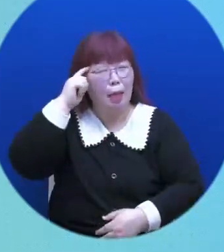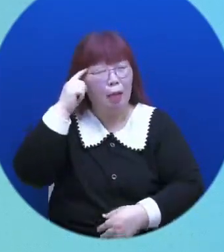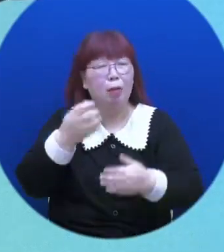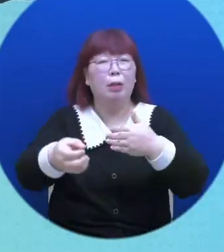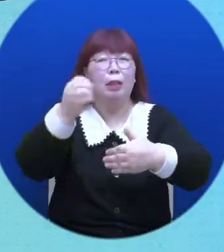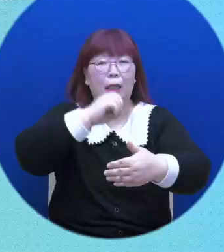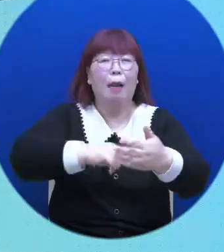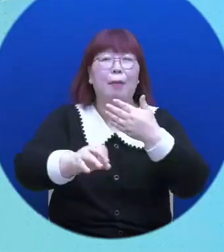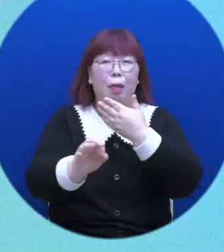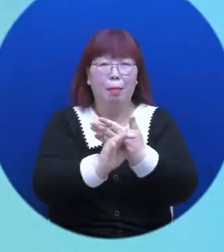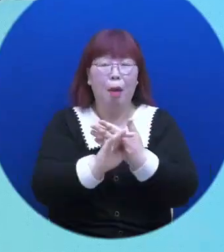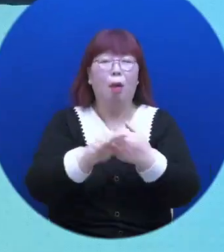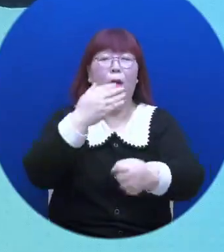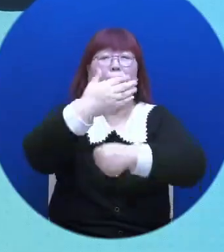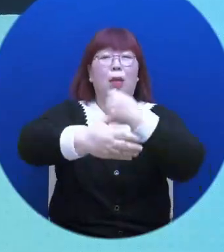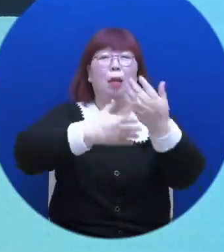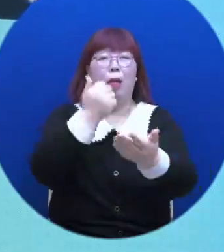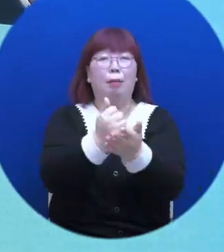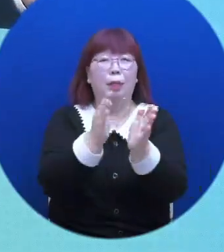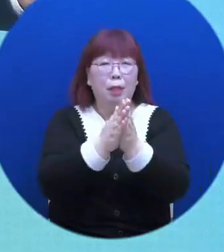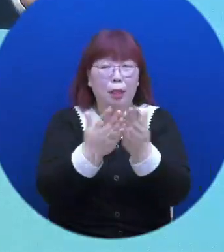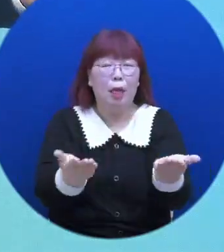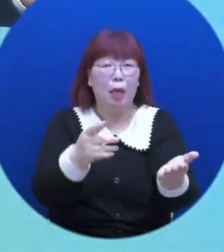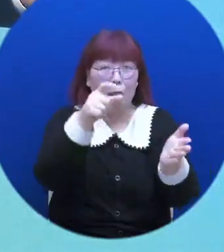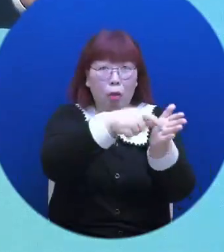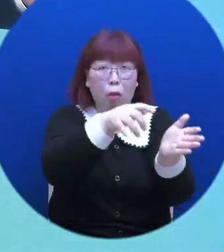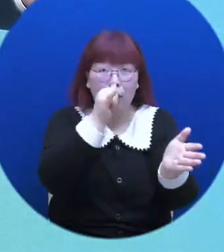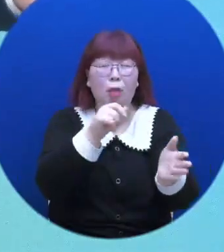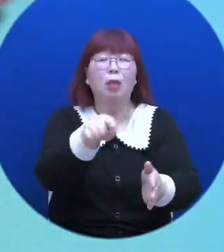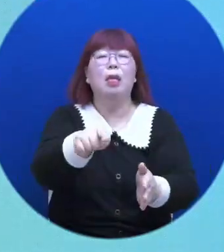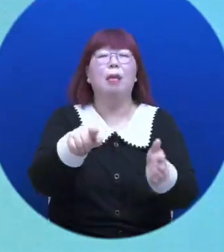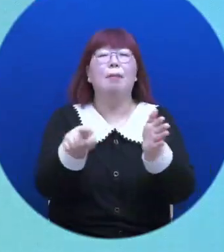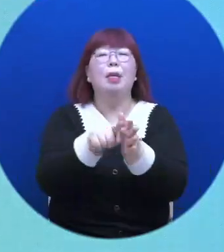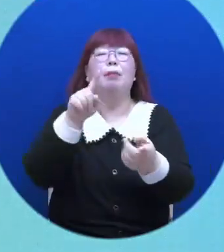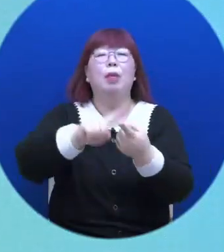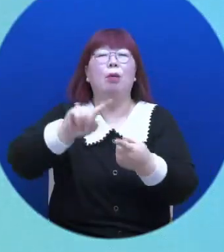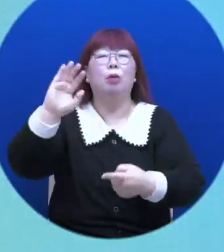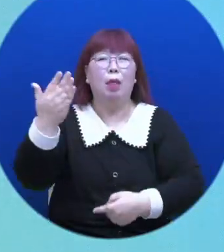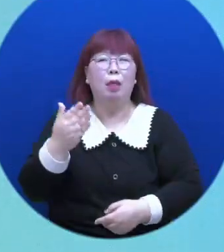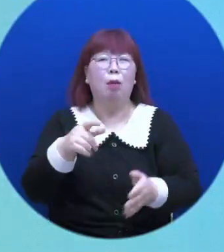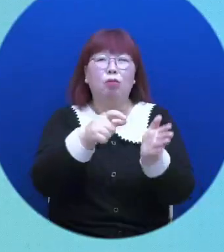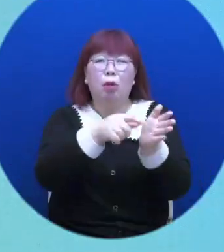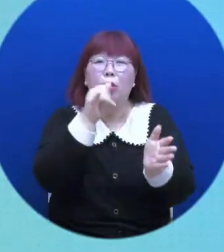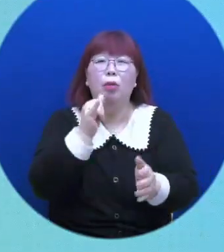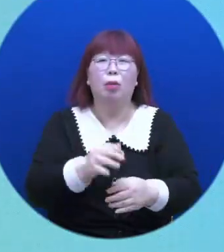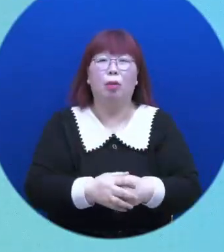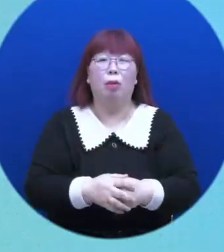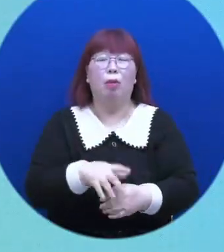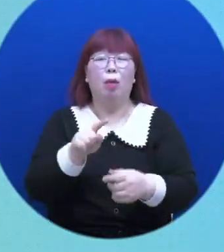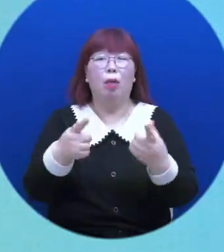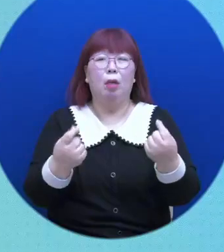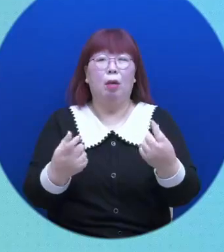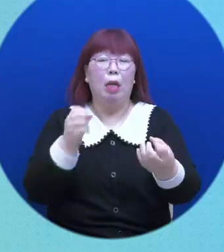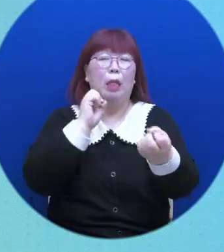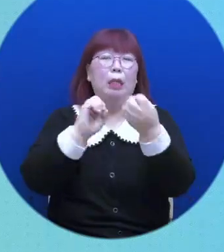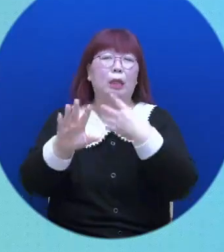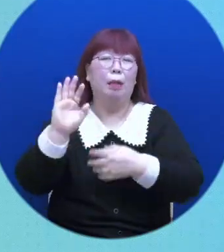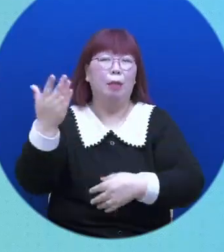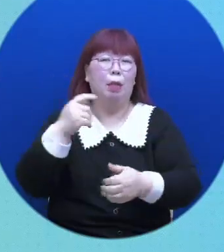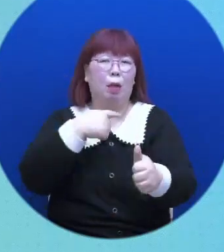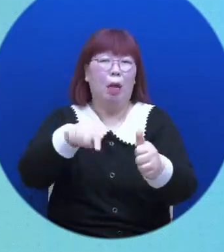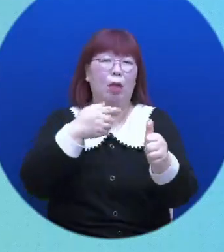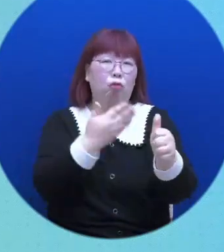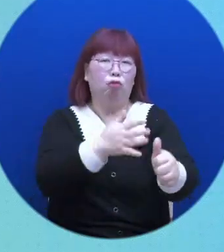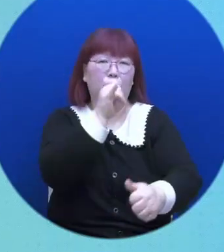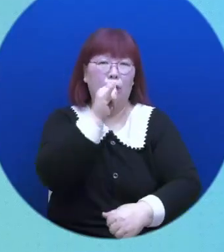되어지면 성경은 내 믿음대로 될지어다. 이것을 응답해 주신다고 가르쳐주고 있다는 거예요.